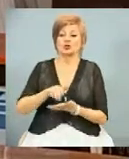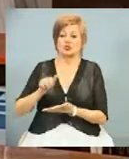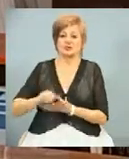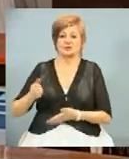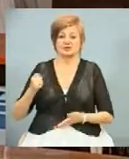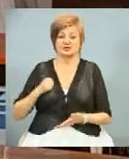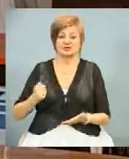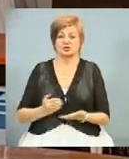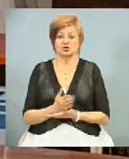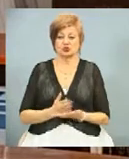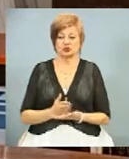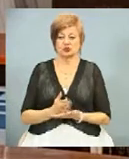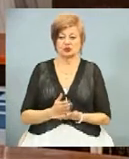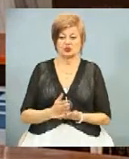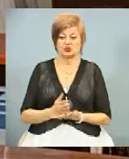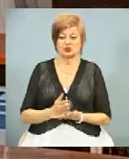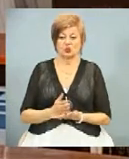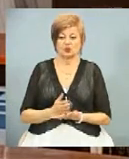служити